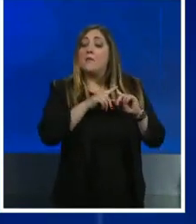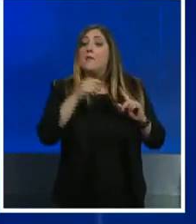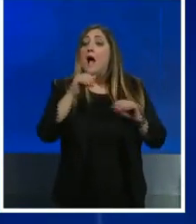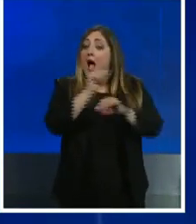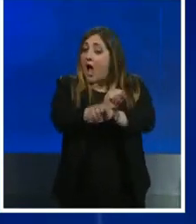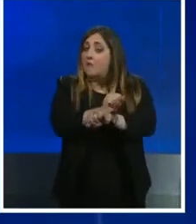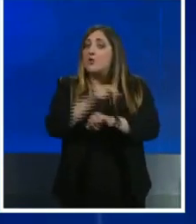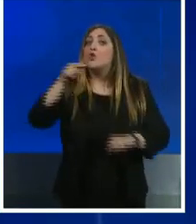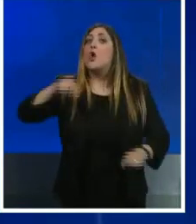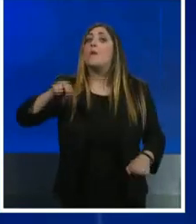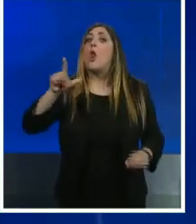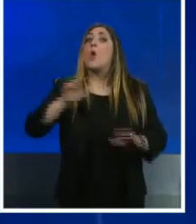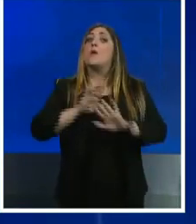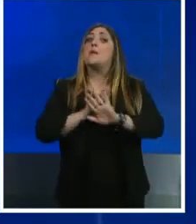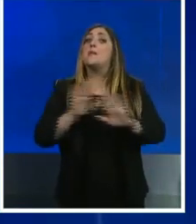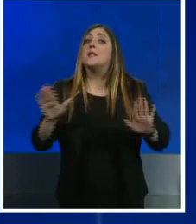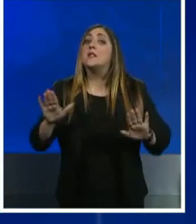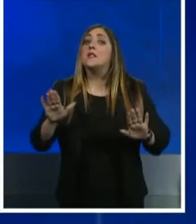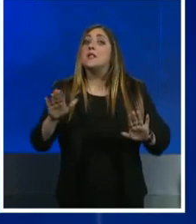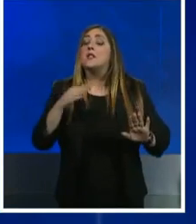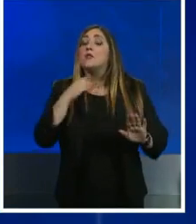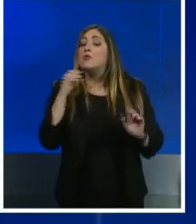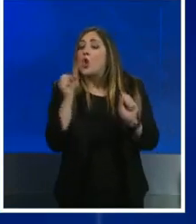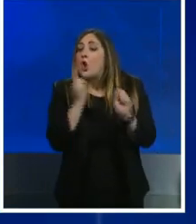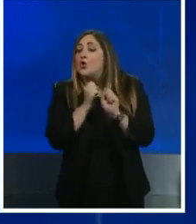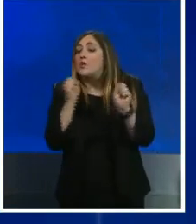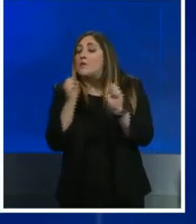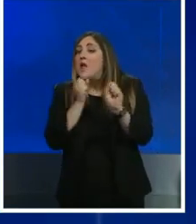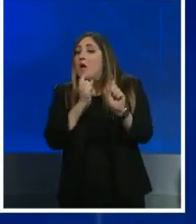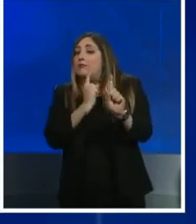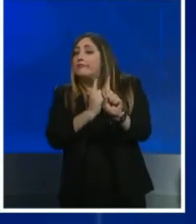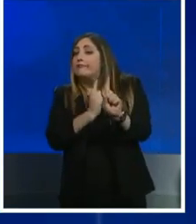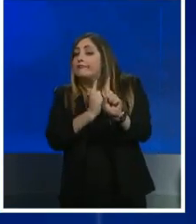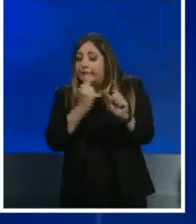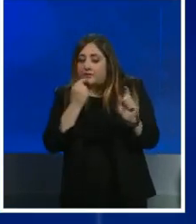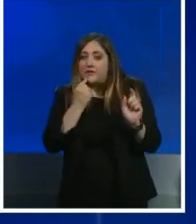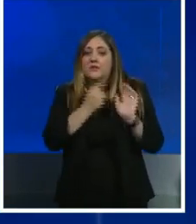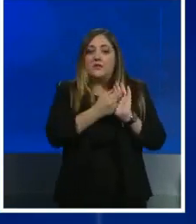subajna, għaliex il-klima f'ċertu setturi li hemm